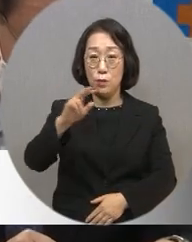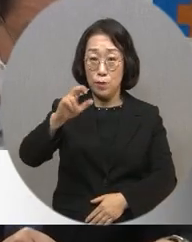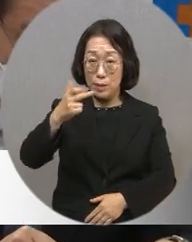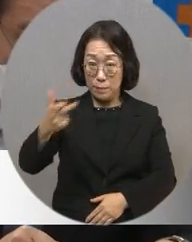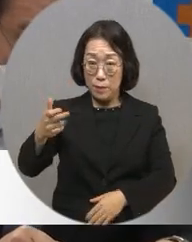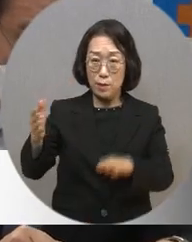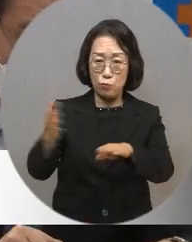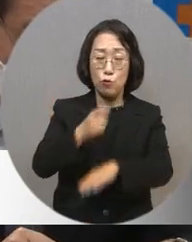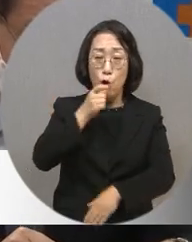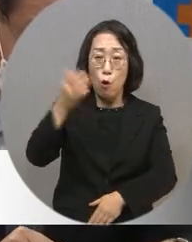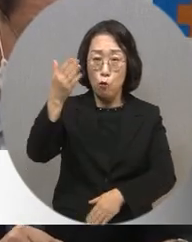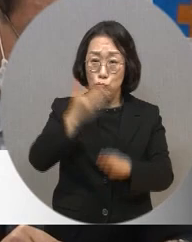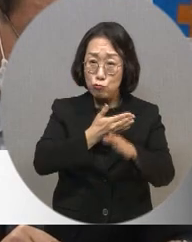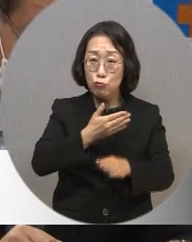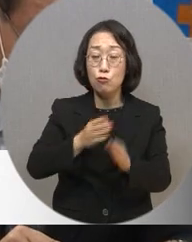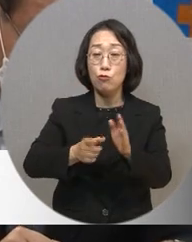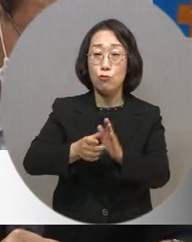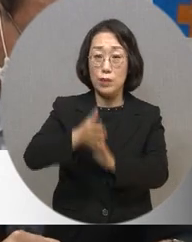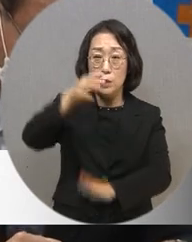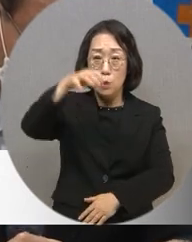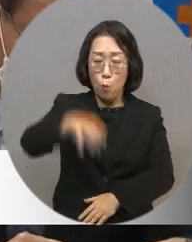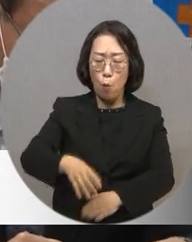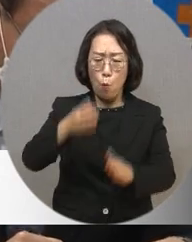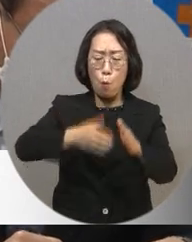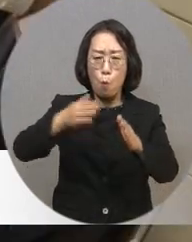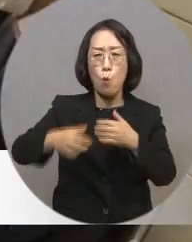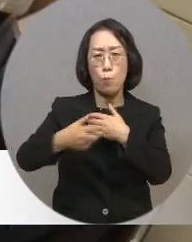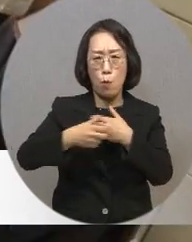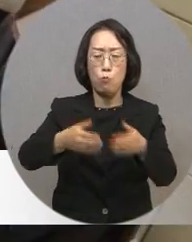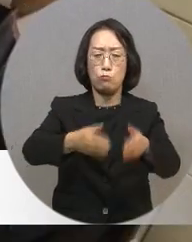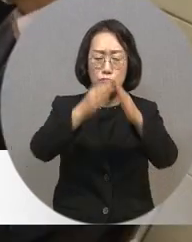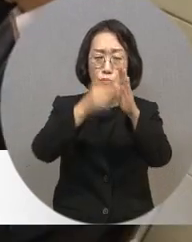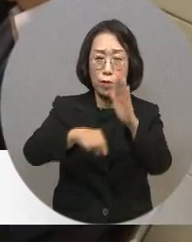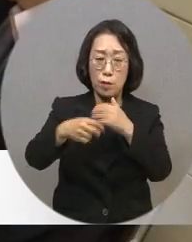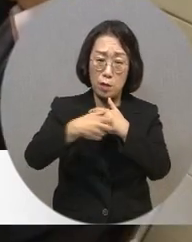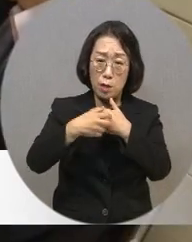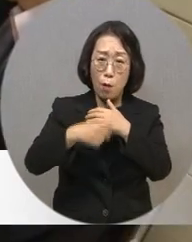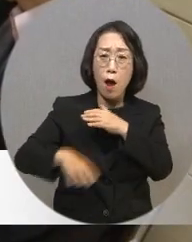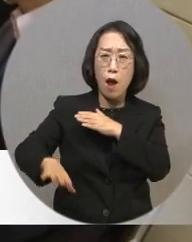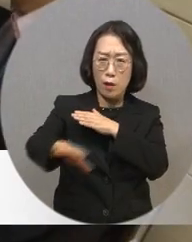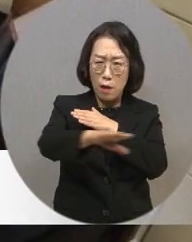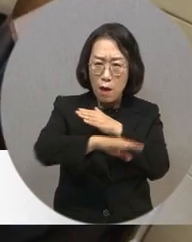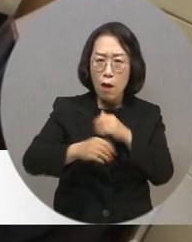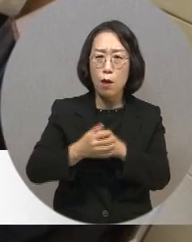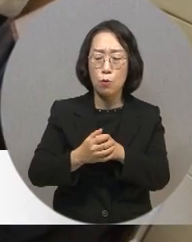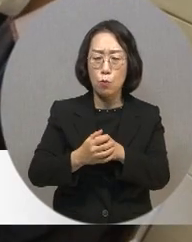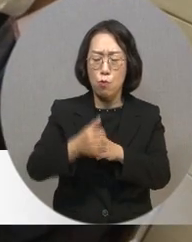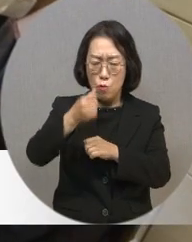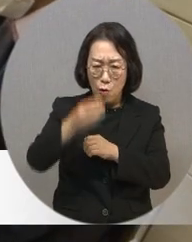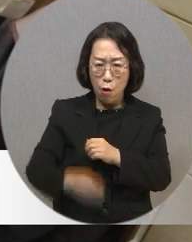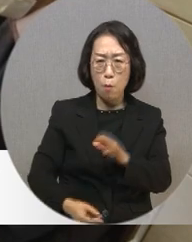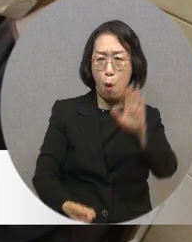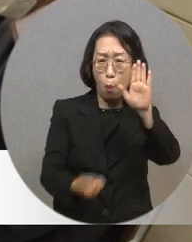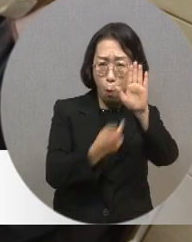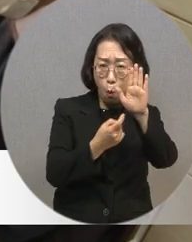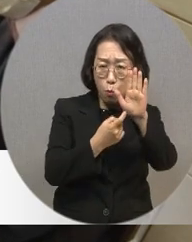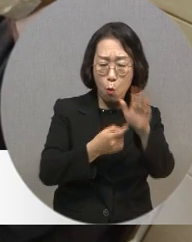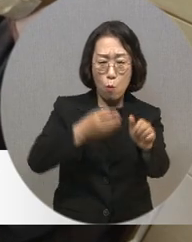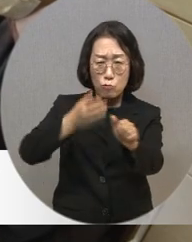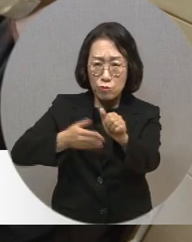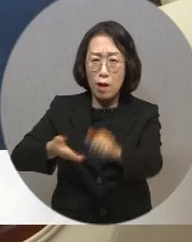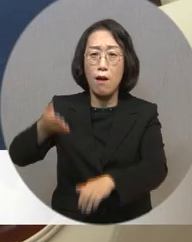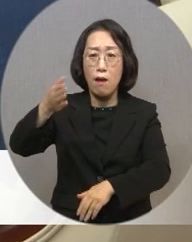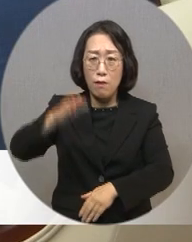2017년부터 여수시는 공공심야 어린이병원을 마련하기 위해 의사회와 의료기관을 대상으로 수차례 공모와 참여를